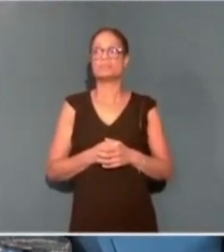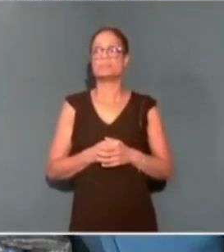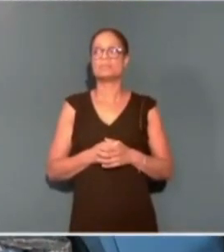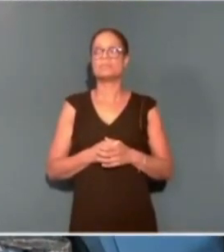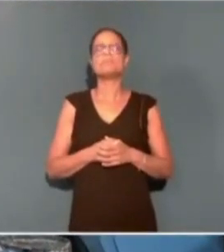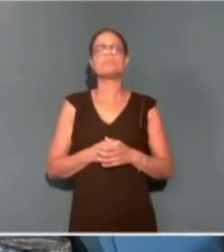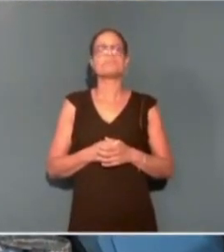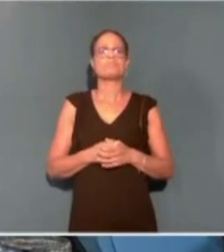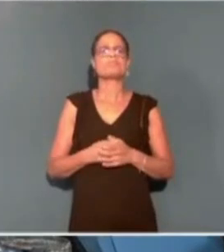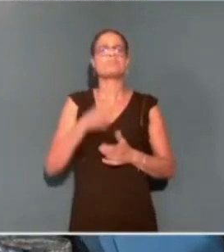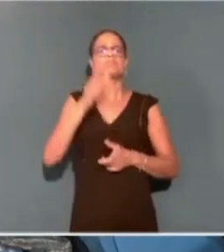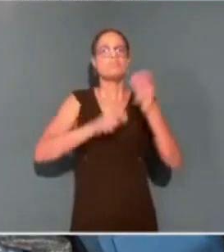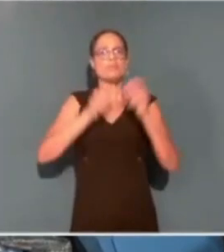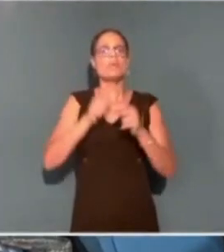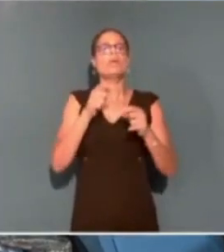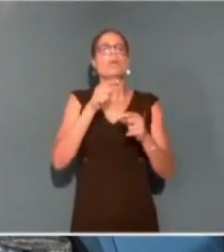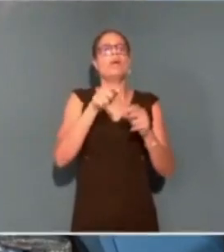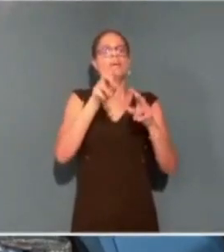représentants agricoles, on a beaucoup discuté de cela.